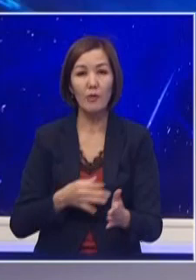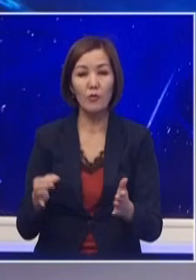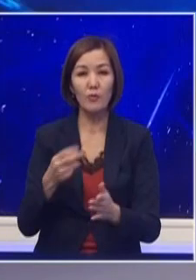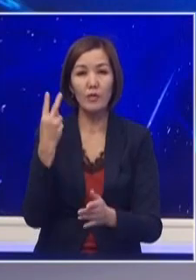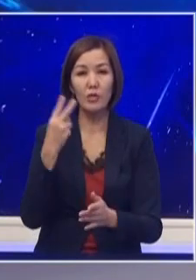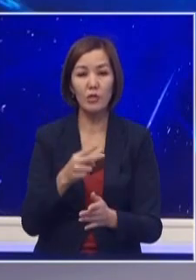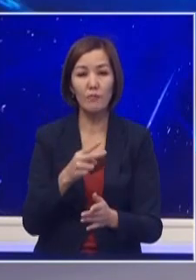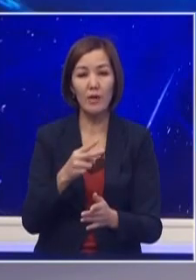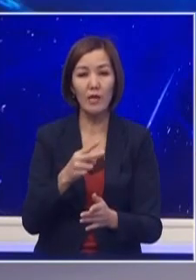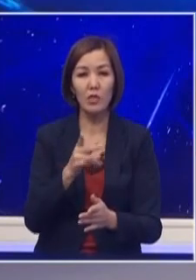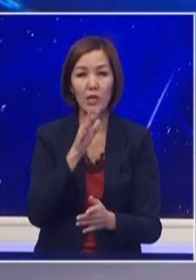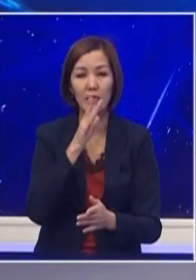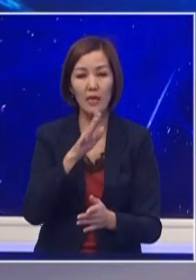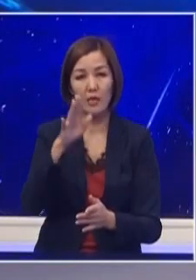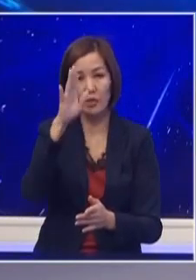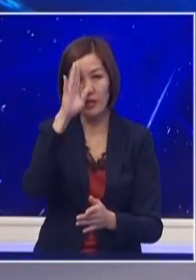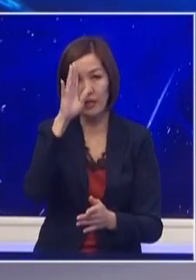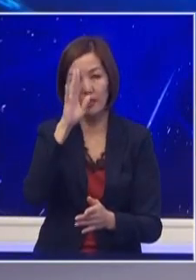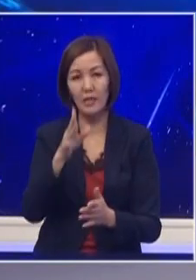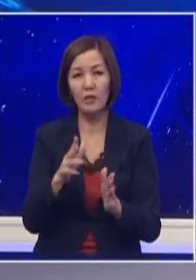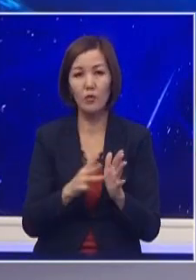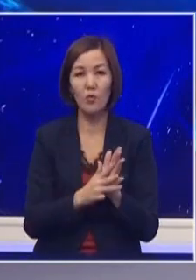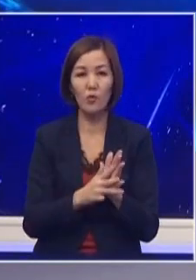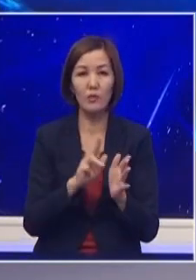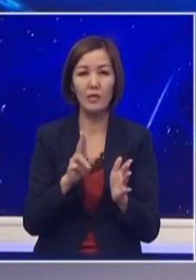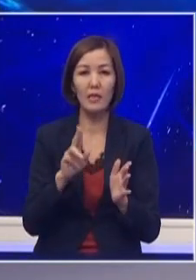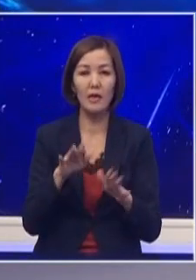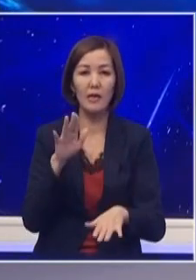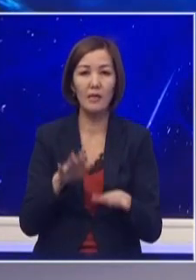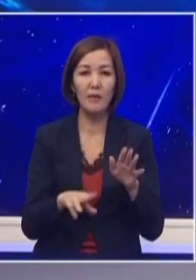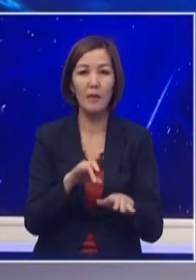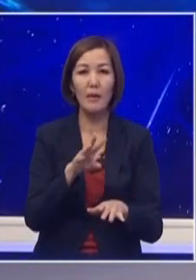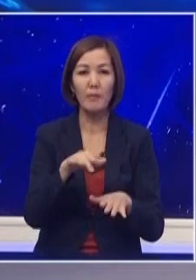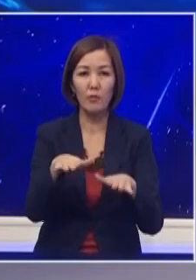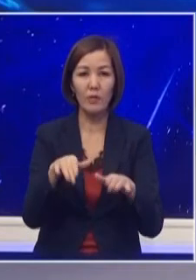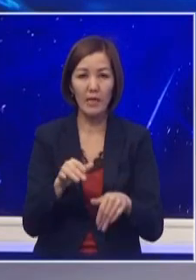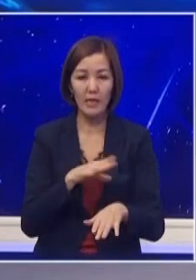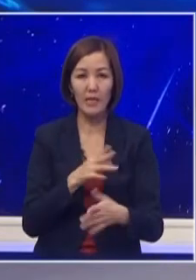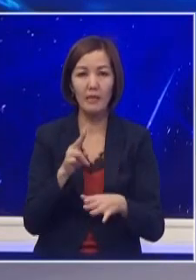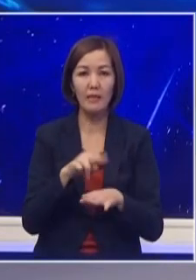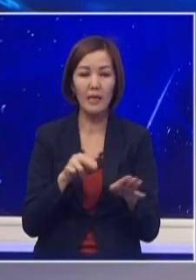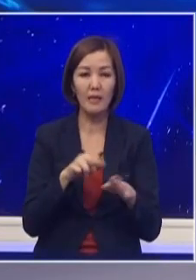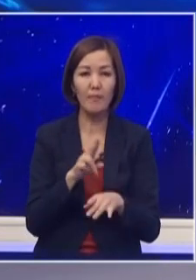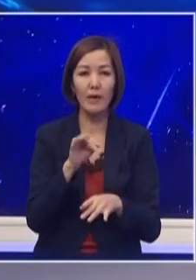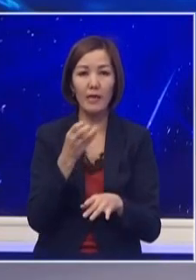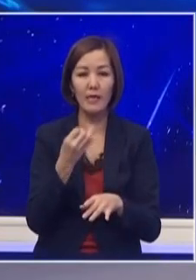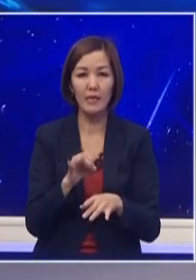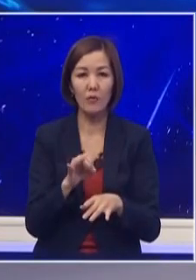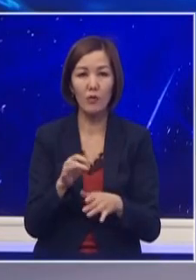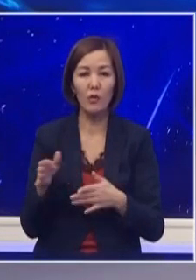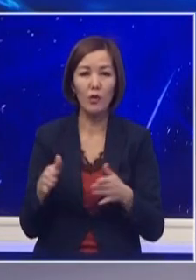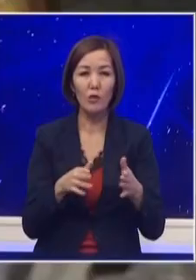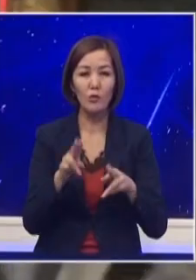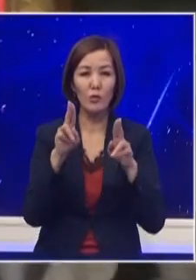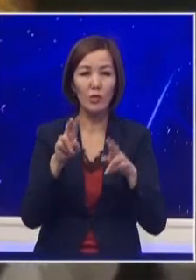Алматы облысында 20 жастағы жігіттен 9 келі мефедрон тәркіленді. Тәртіп сақшылары Қарасай ауданында жол